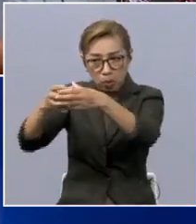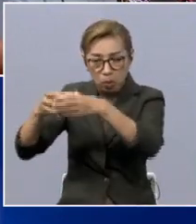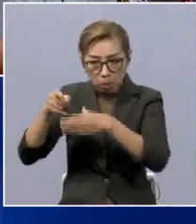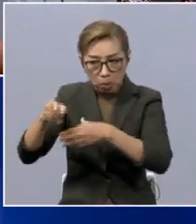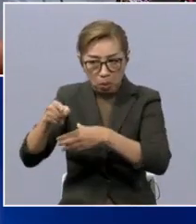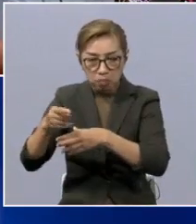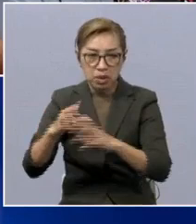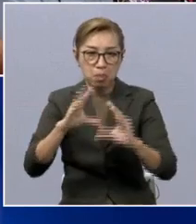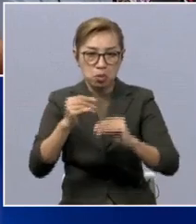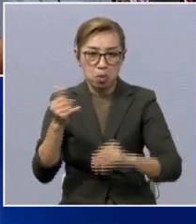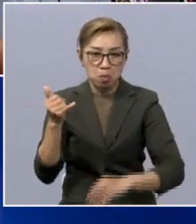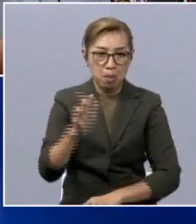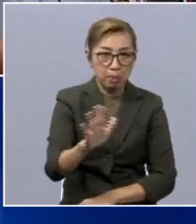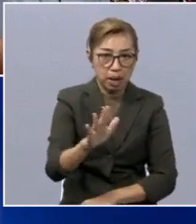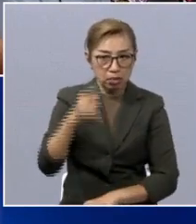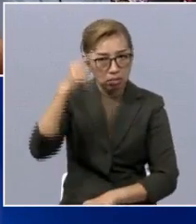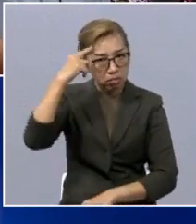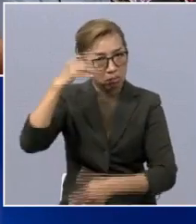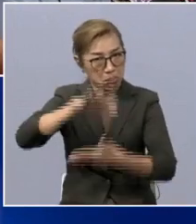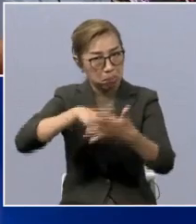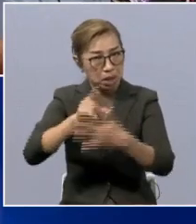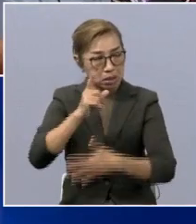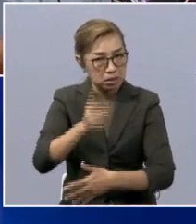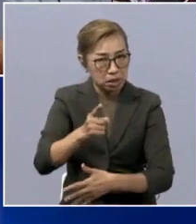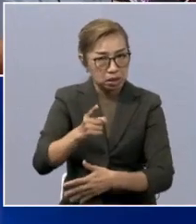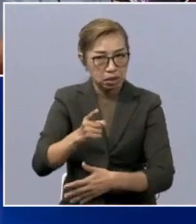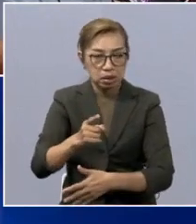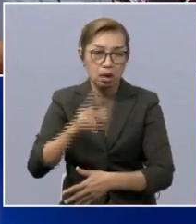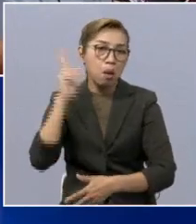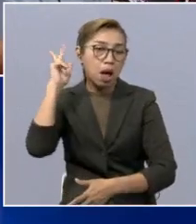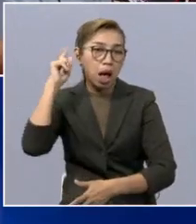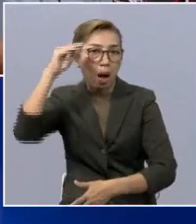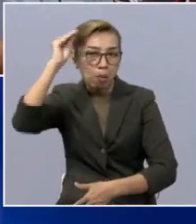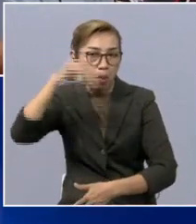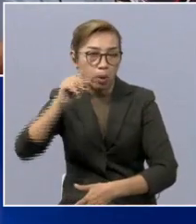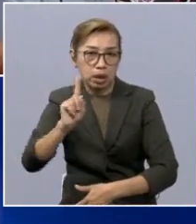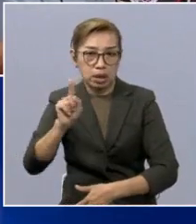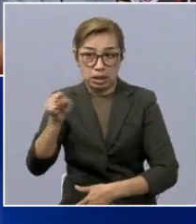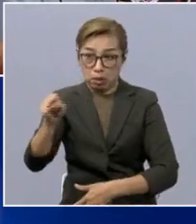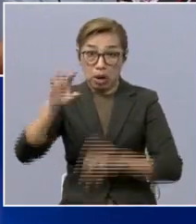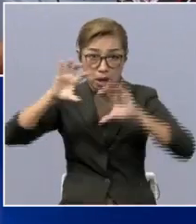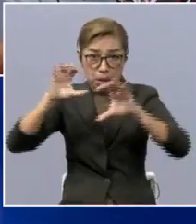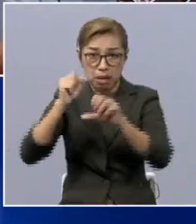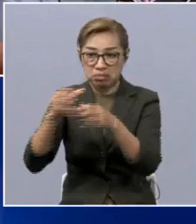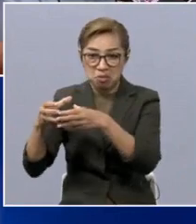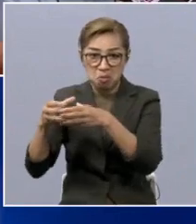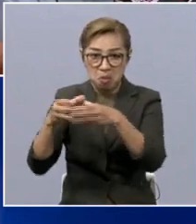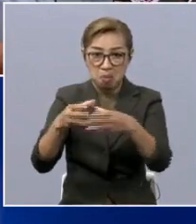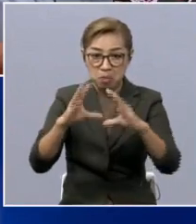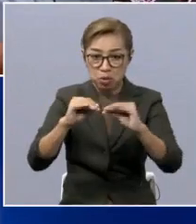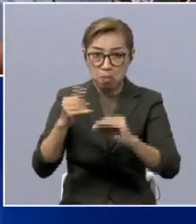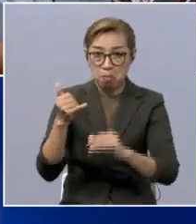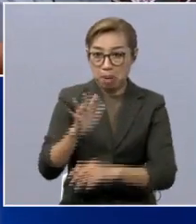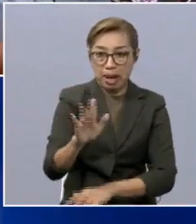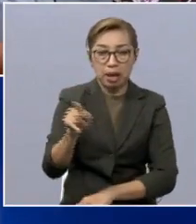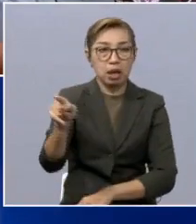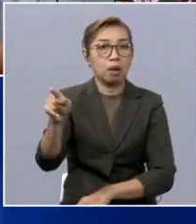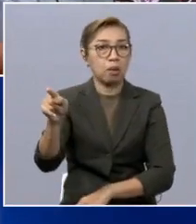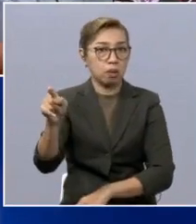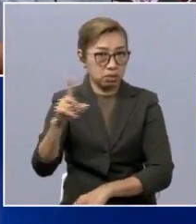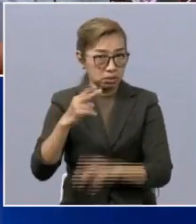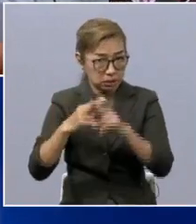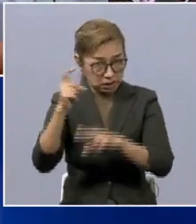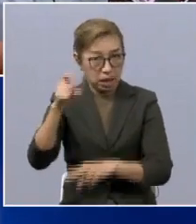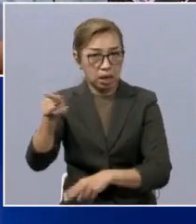เป็นแผนจริงหรือว่าเป็นแค่ข่าวรัฐบาลไม่ควรทำแบบนั้นเด็ดขาดมันเป็นผลเสียกับรัฐบาลเองถ้ารัฐบาลทำองค์ประชุมไม่ครบ